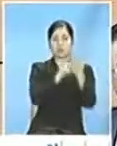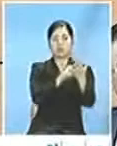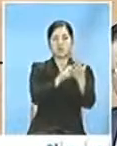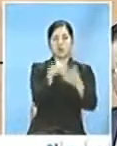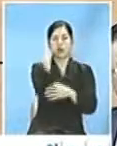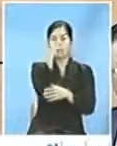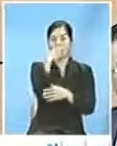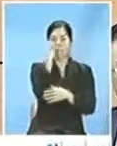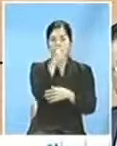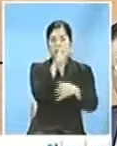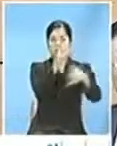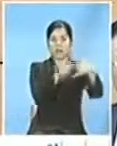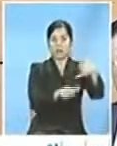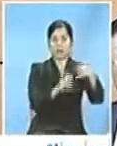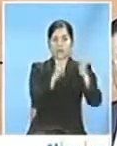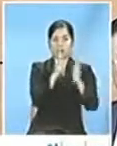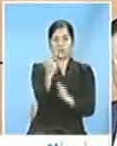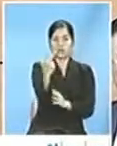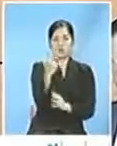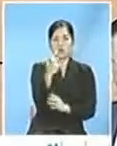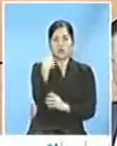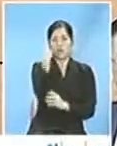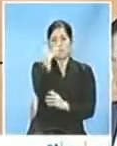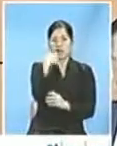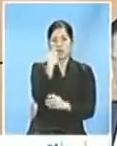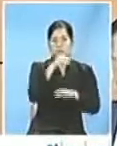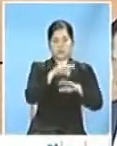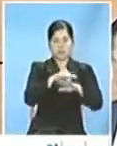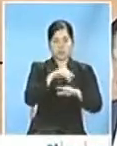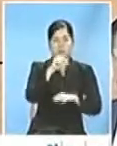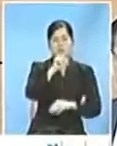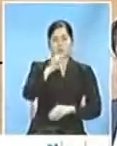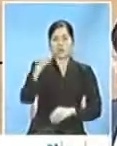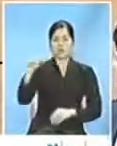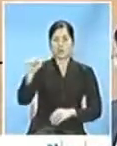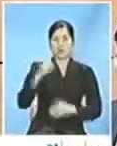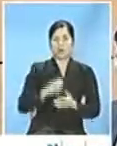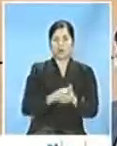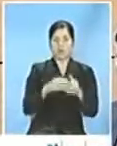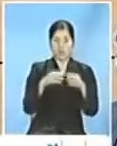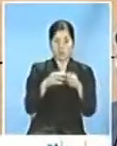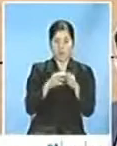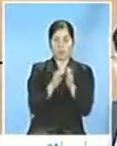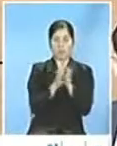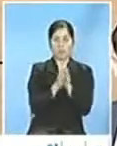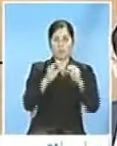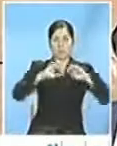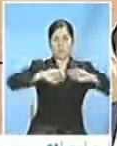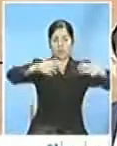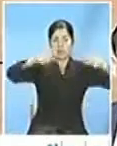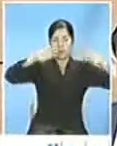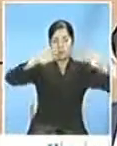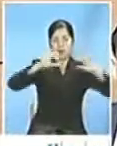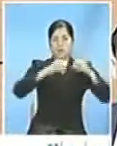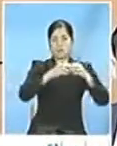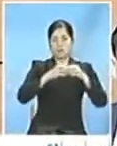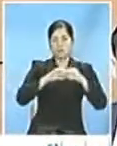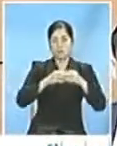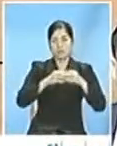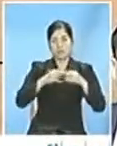เป็นใครครับสามท่านนี้เป็นสมาชิกสภาผู้แทนราษฎรเป็นพรรคร่วมรัฐบาลเป็นพวกฝ่ายค้